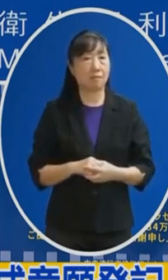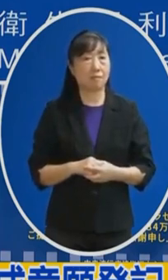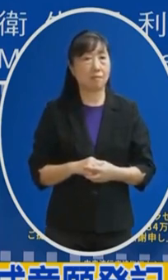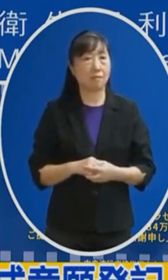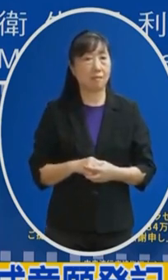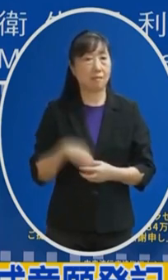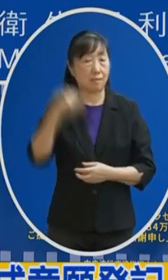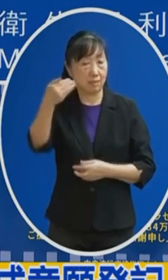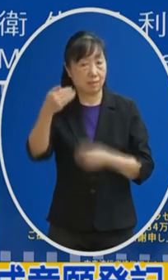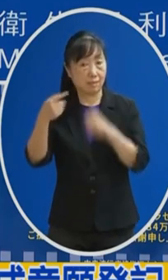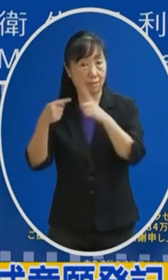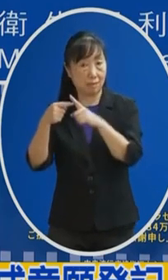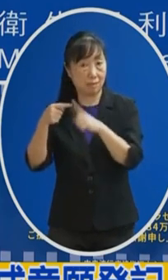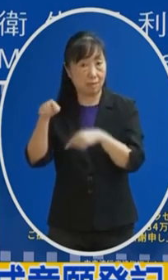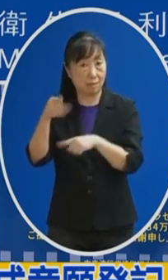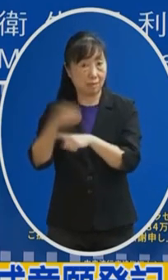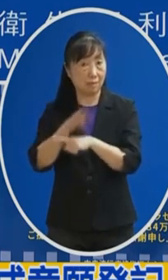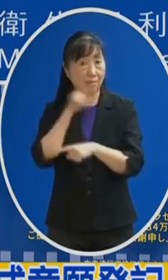里面